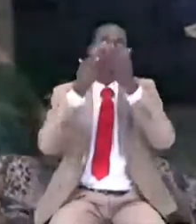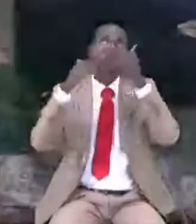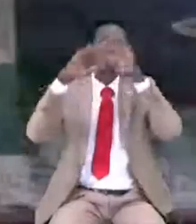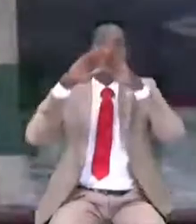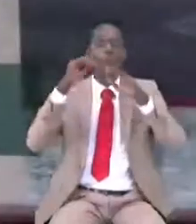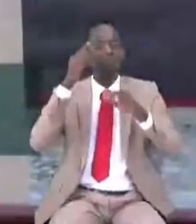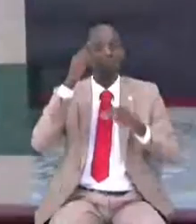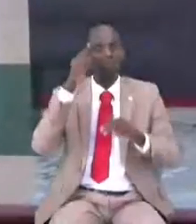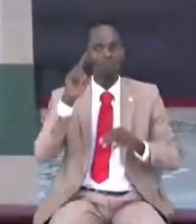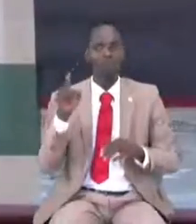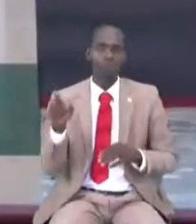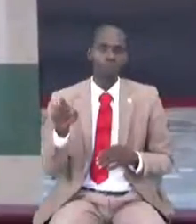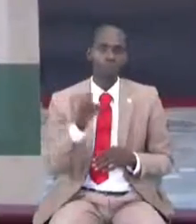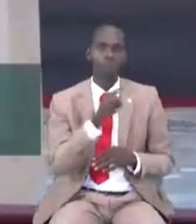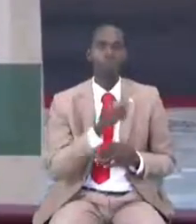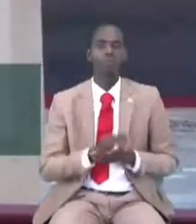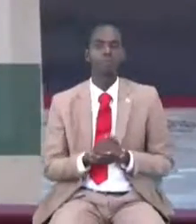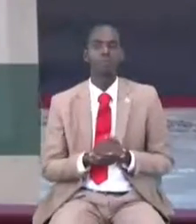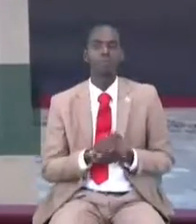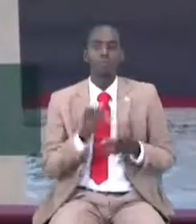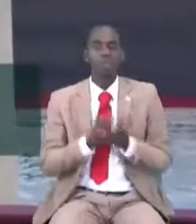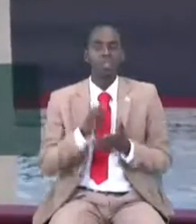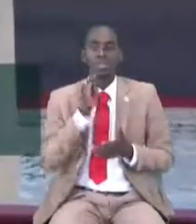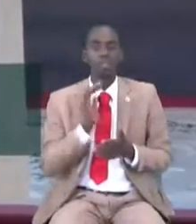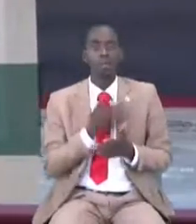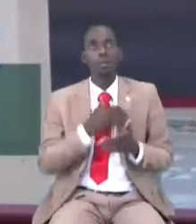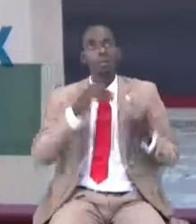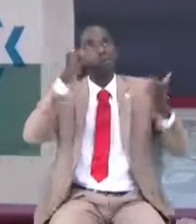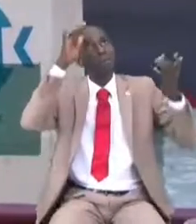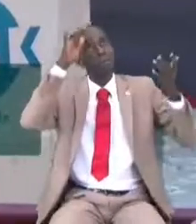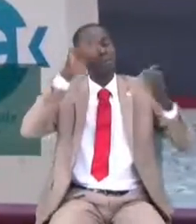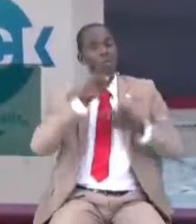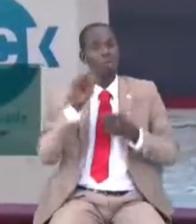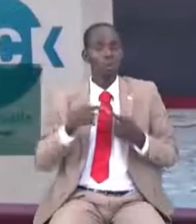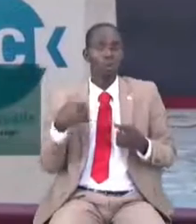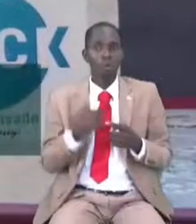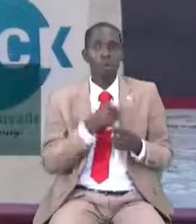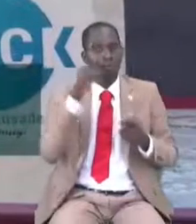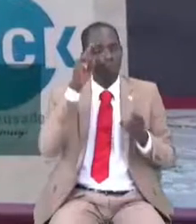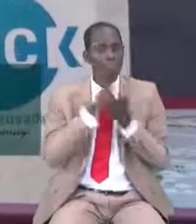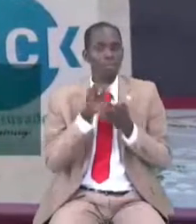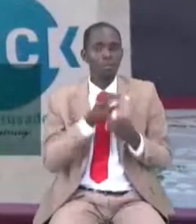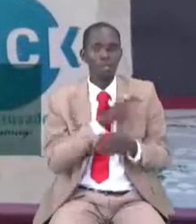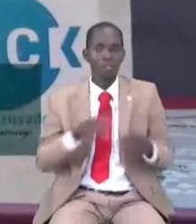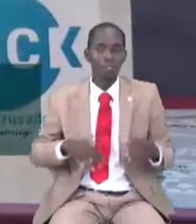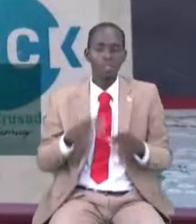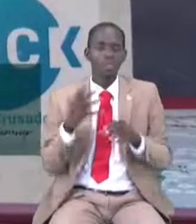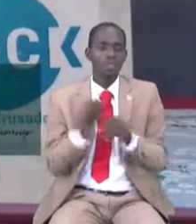en Christ, lorsque tu prends Christ comme ton sauveur, le seul sauveur, Lorsque tu prends Christ, le